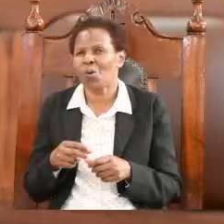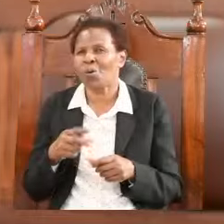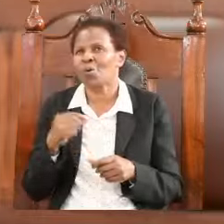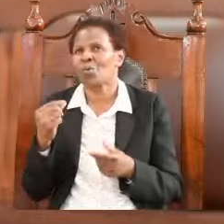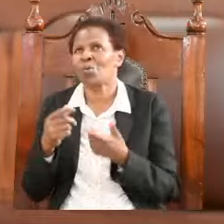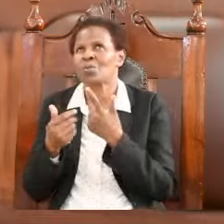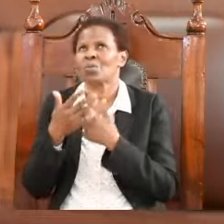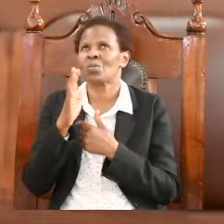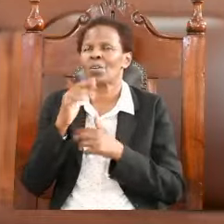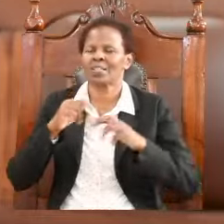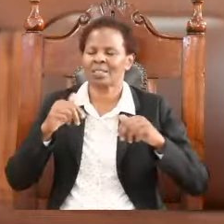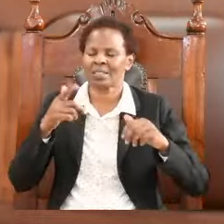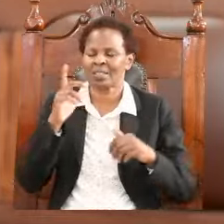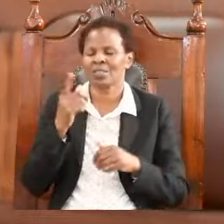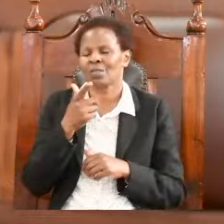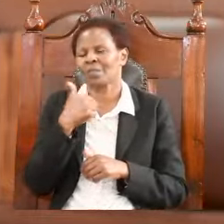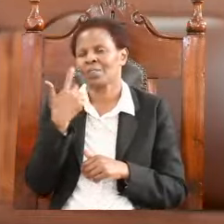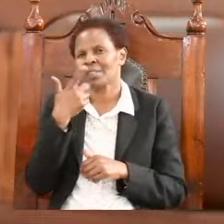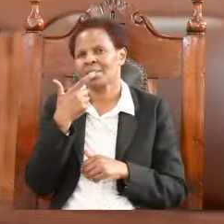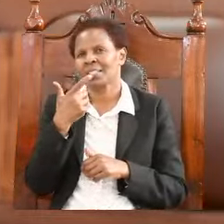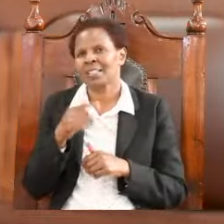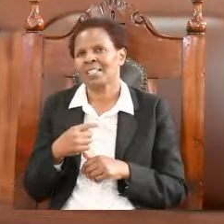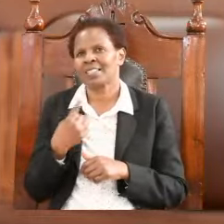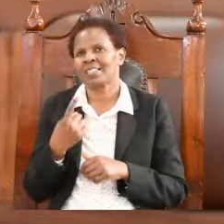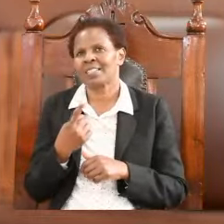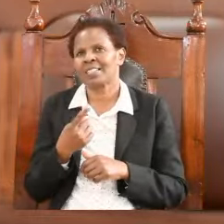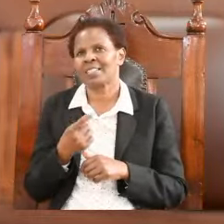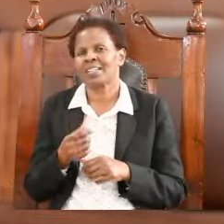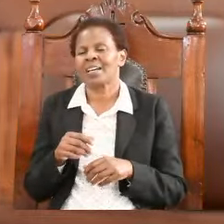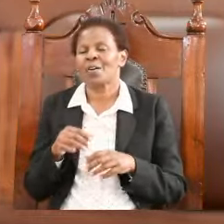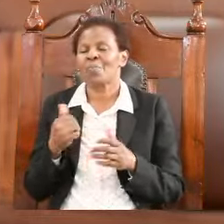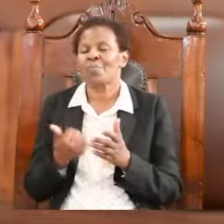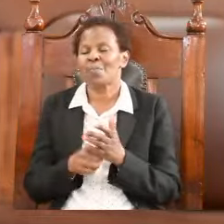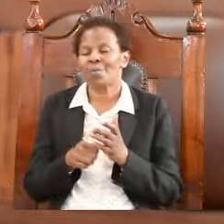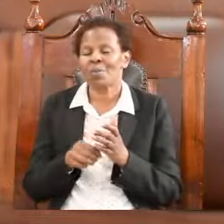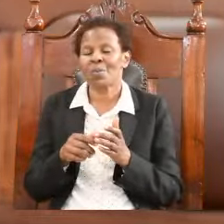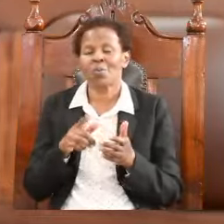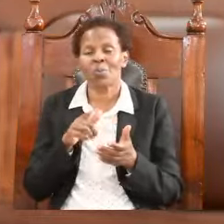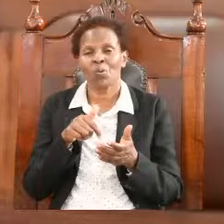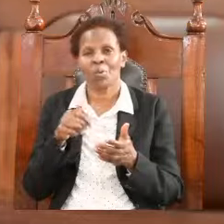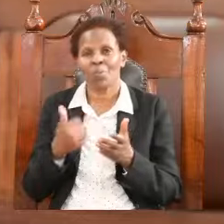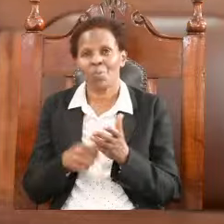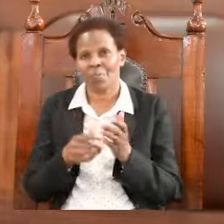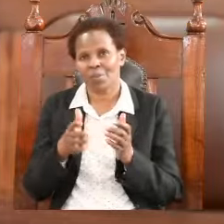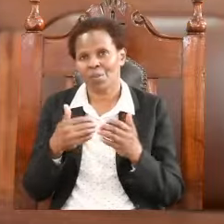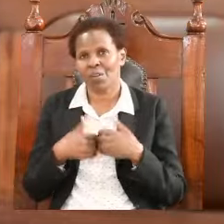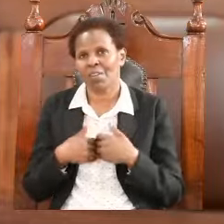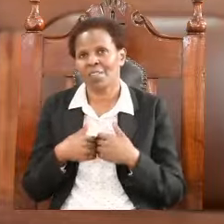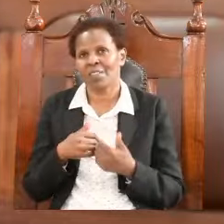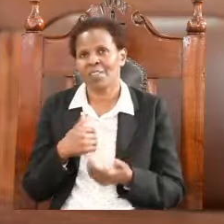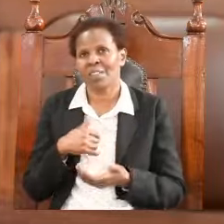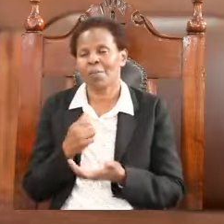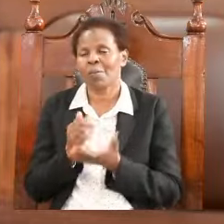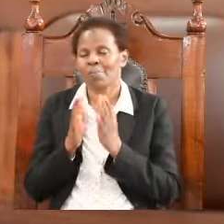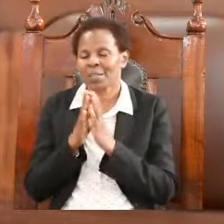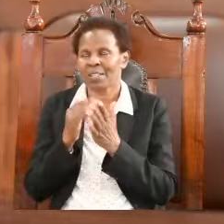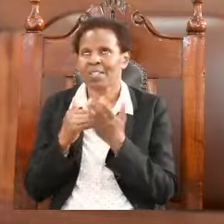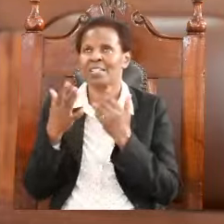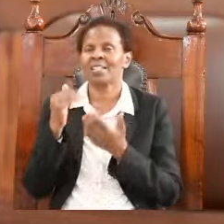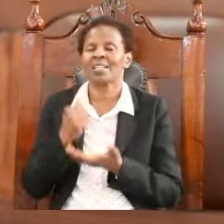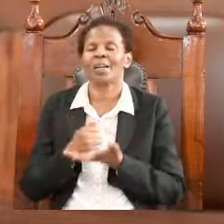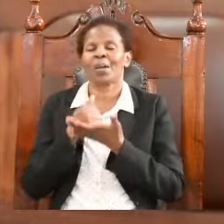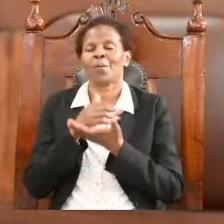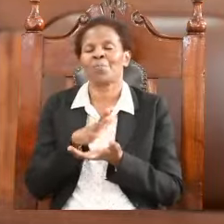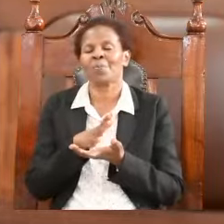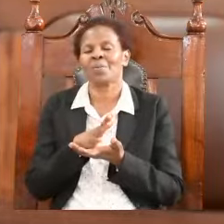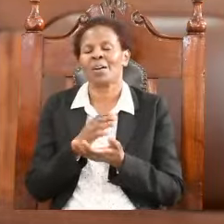ngai umathio thio wake ukamwira ngai uyu niguo kuhana ndeithia kumenya uri ingika nigetha mucii wakwa wagire